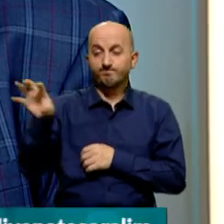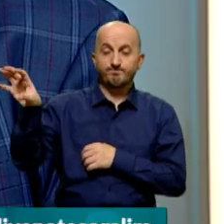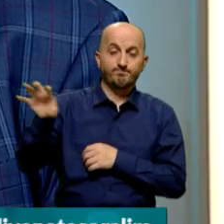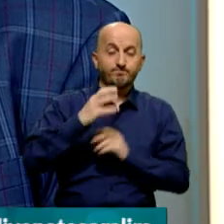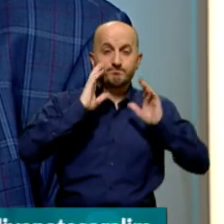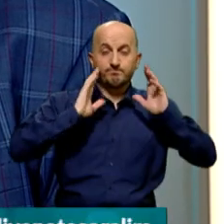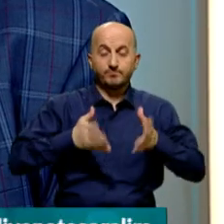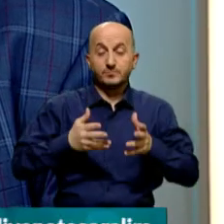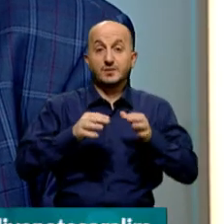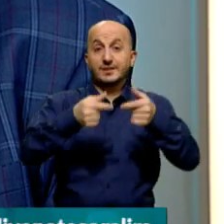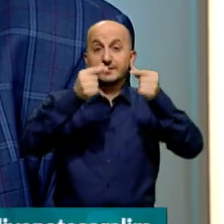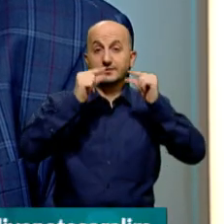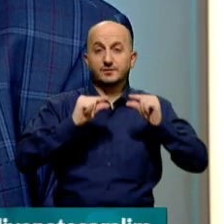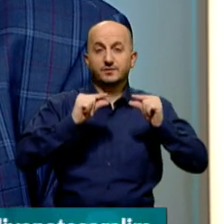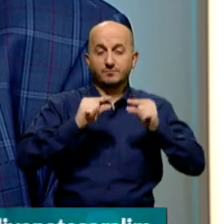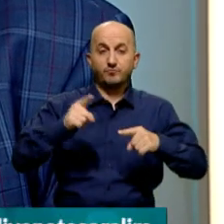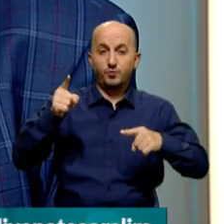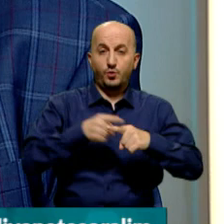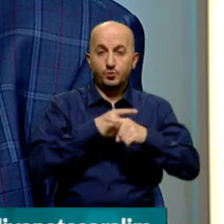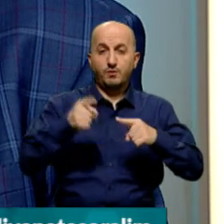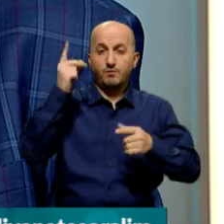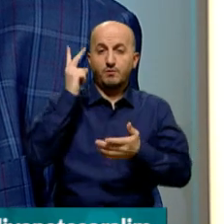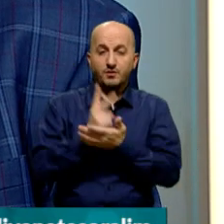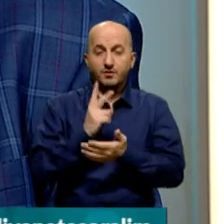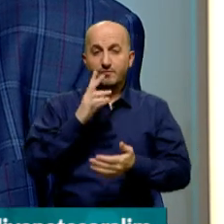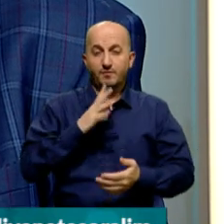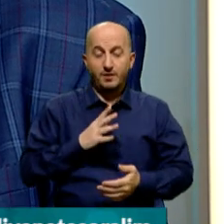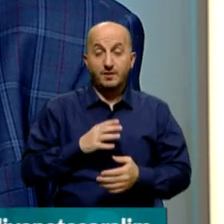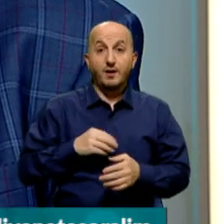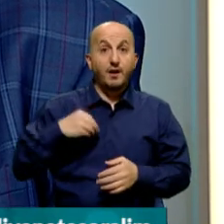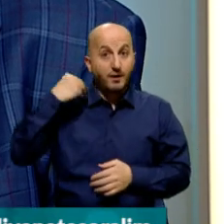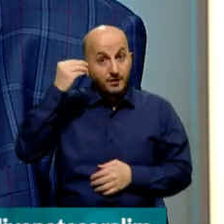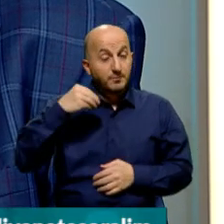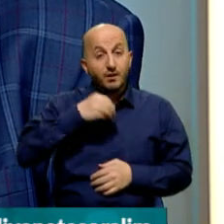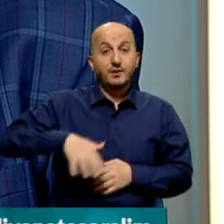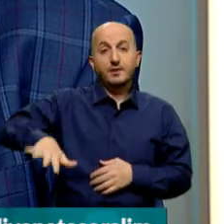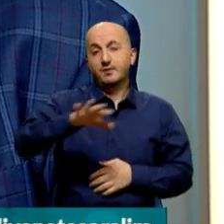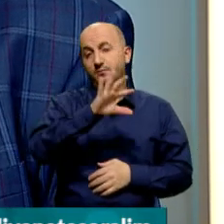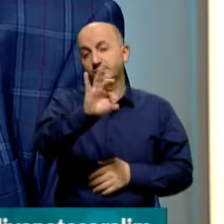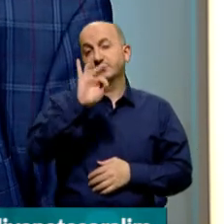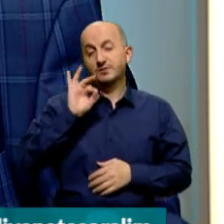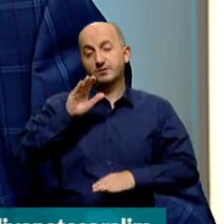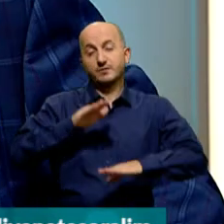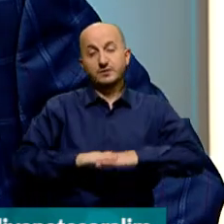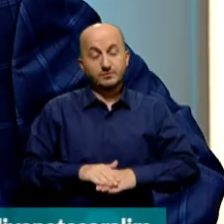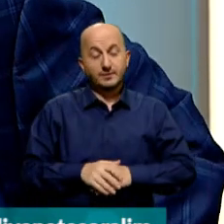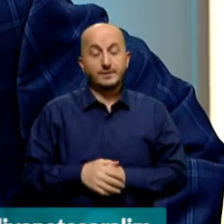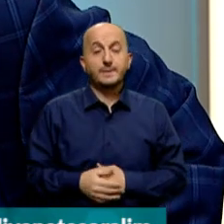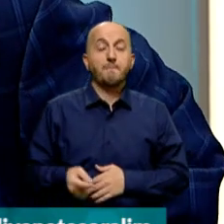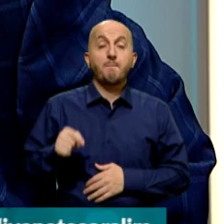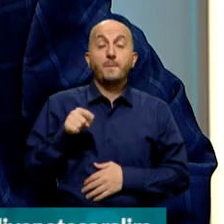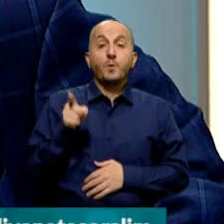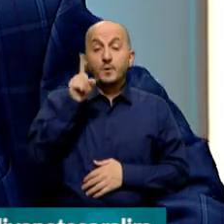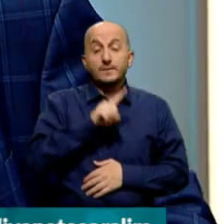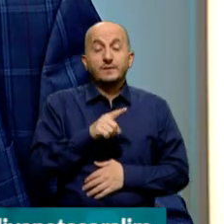kılınır. Hadis-i şerifi muttefakun aleyh olduğundan dolayı ulema geneli bunu tercih etmişlerdir. Şimdi